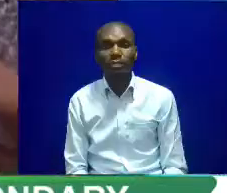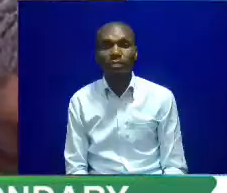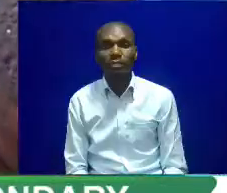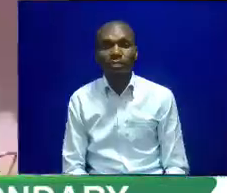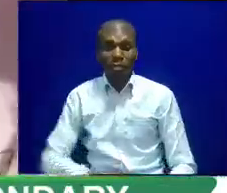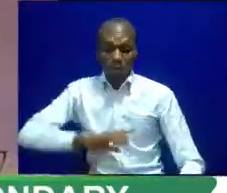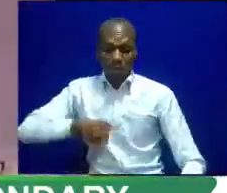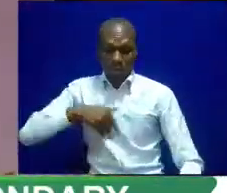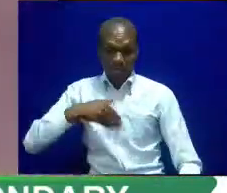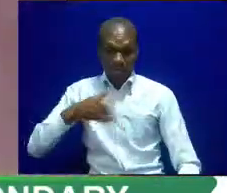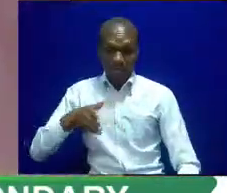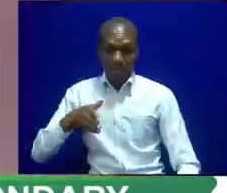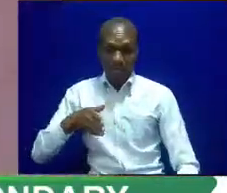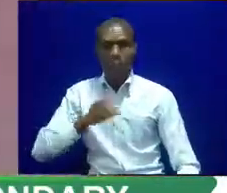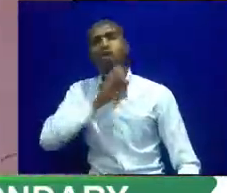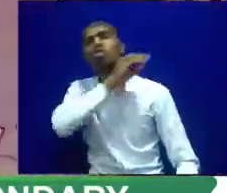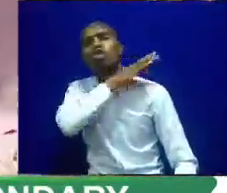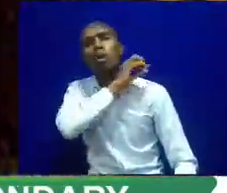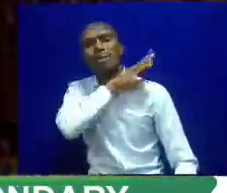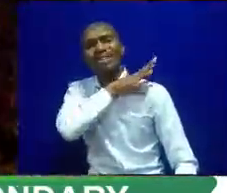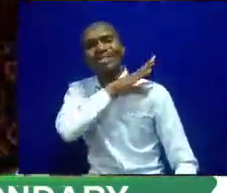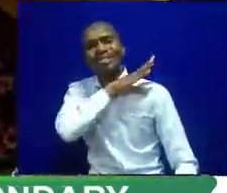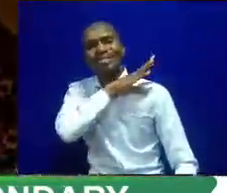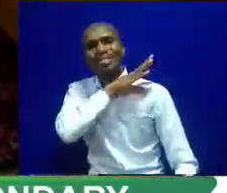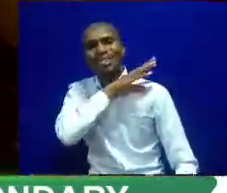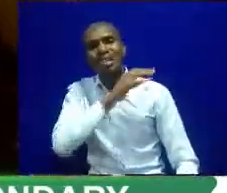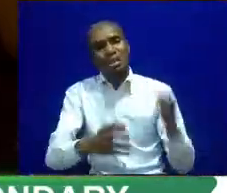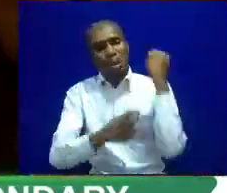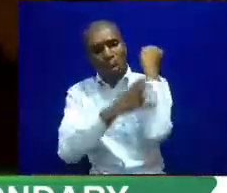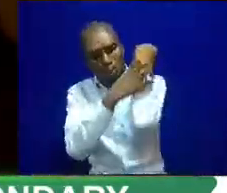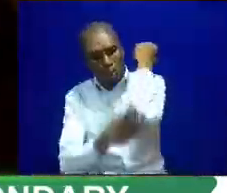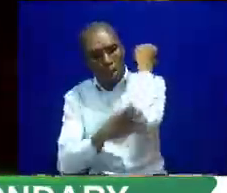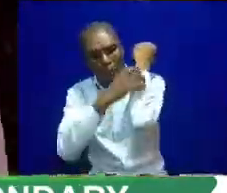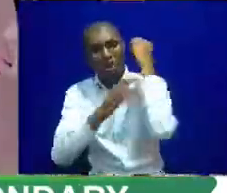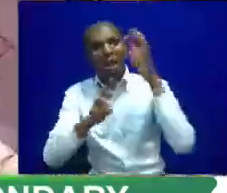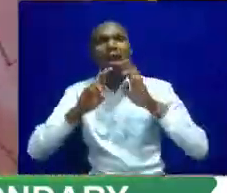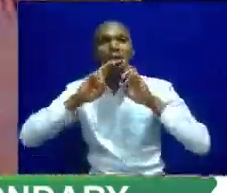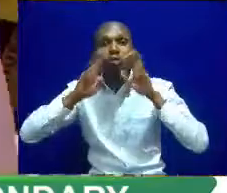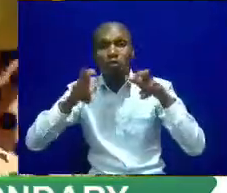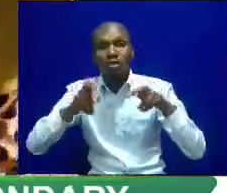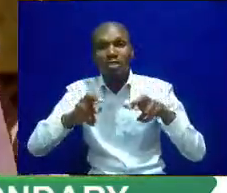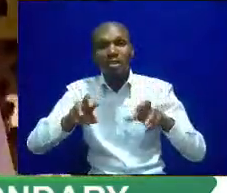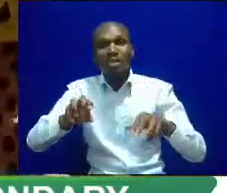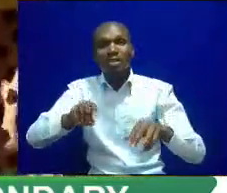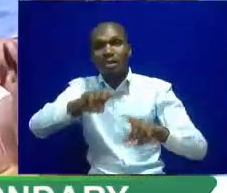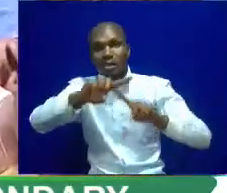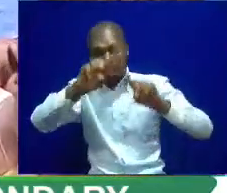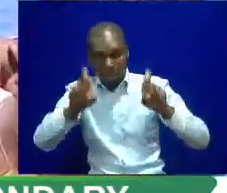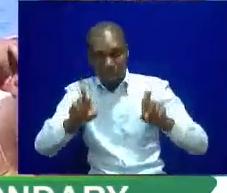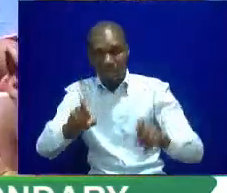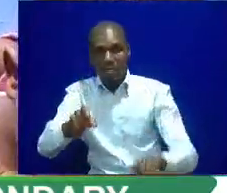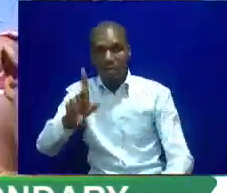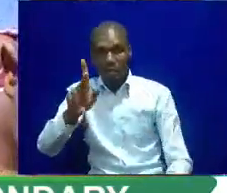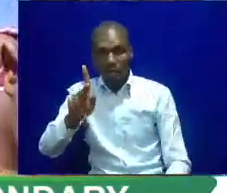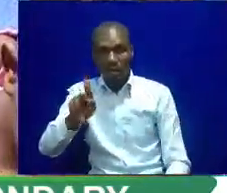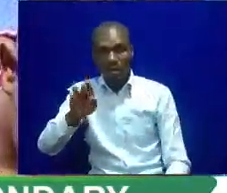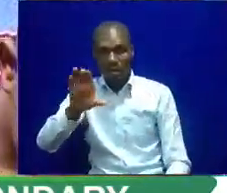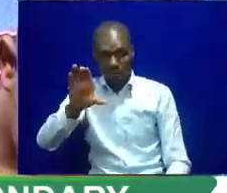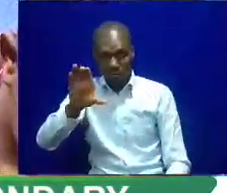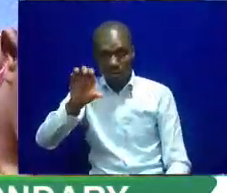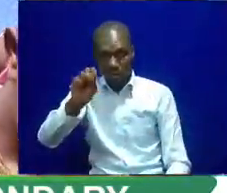sisi hapa hivi tunalalamikia matokeo yaliyotolewa ya mtihani wa darasa la